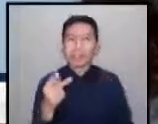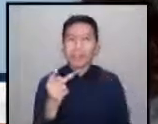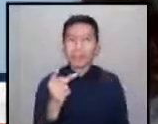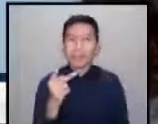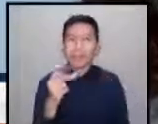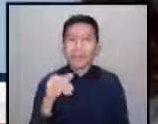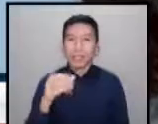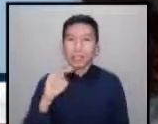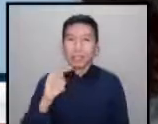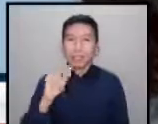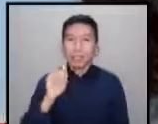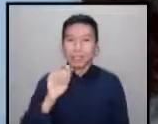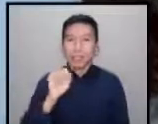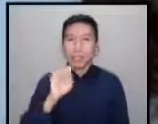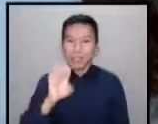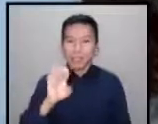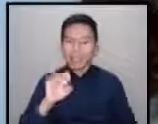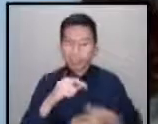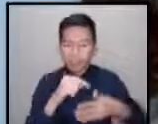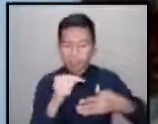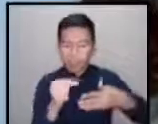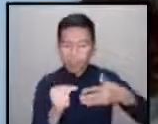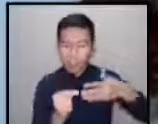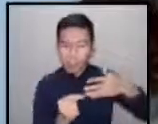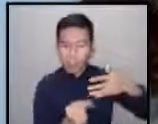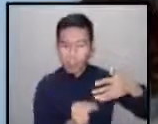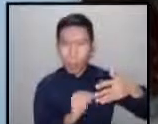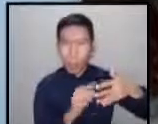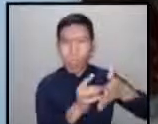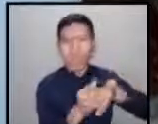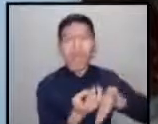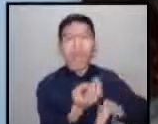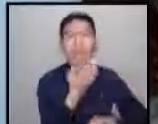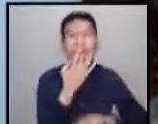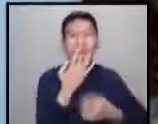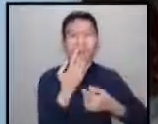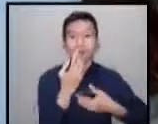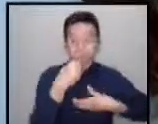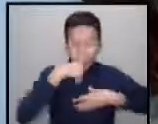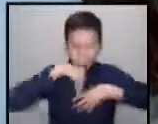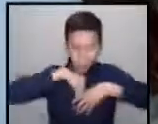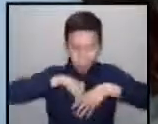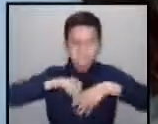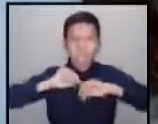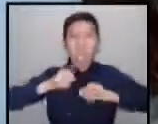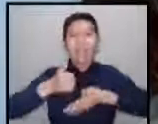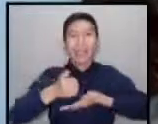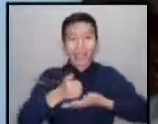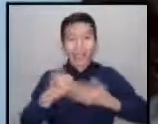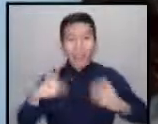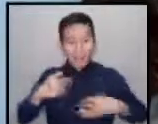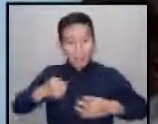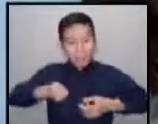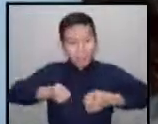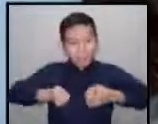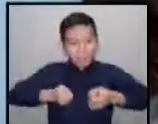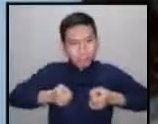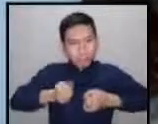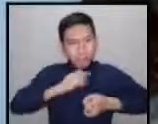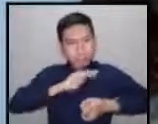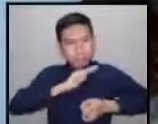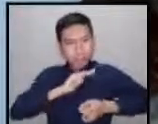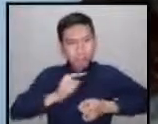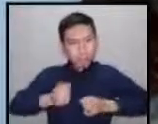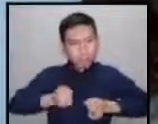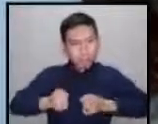inhibitor. These are the ones to switch and to control our system, our immune system, para sabihin